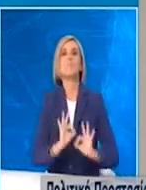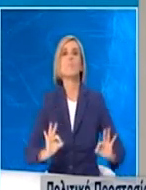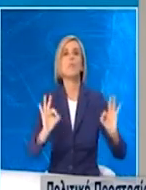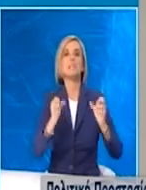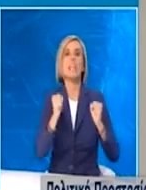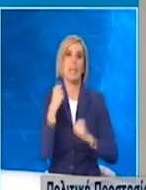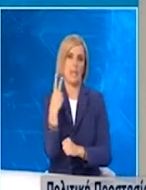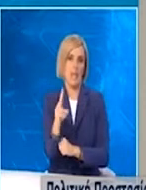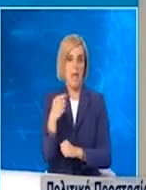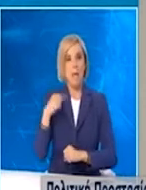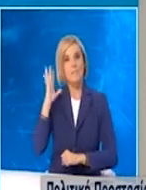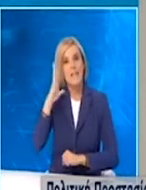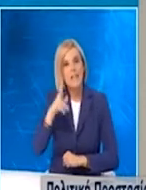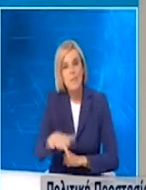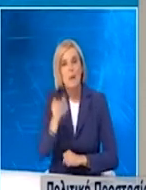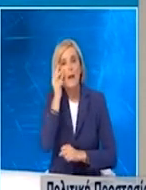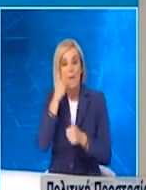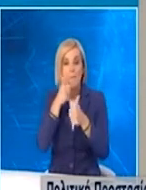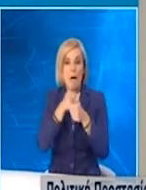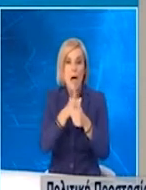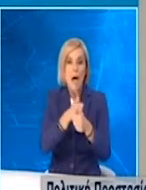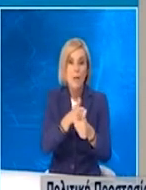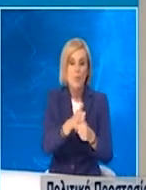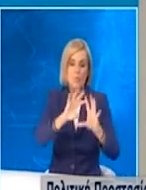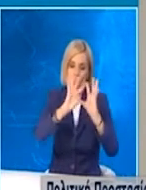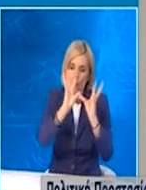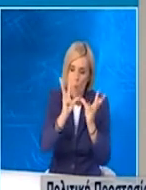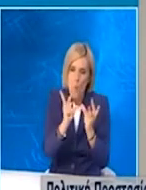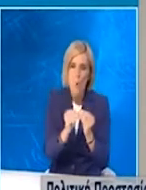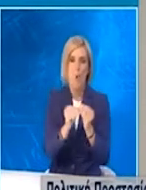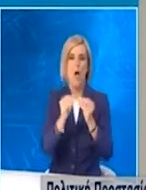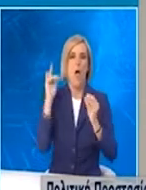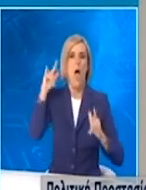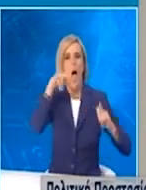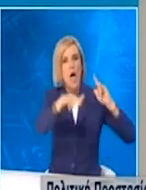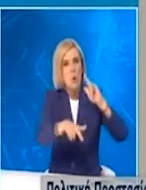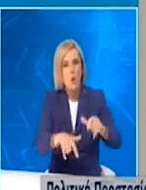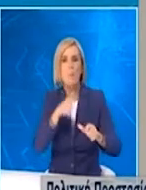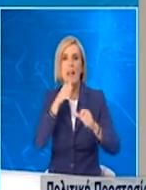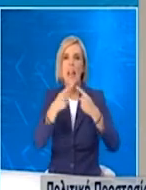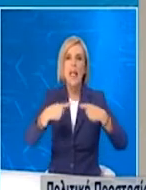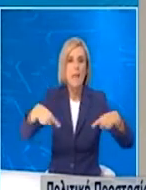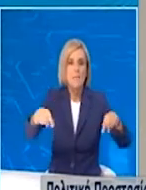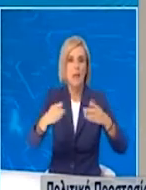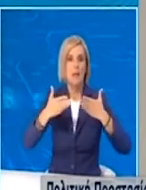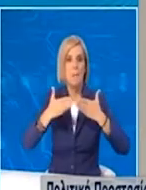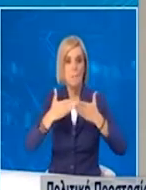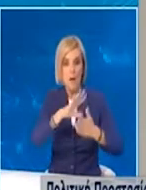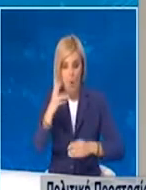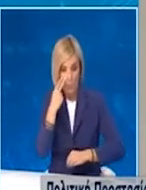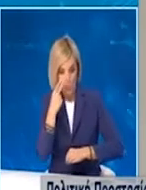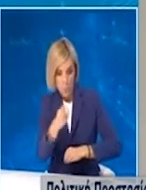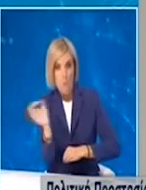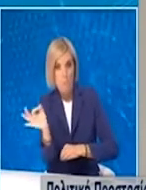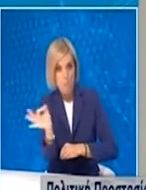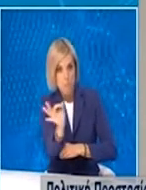Καθημερινά παρακολουθούμε τις εξελίξεις, τόσο στις πύλες εισόδου όσο και στο εσωτερικό. Και όταν έχουμε νέα επιδημιολογικά δεδομένα,